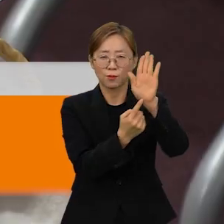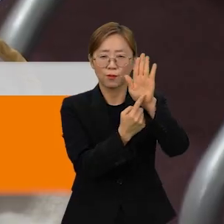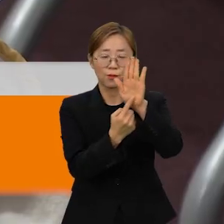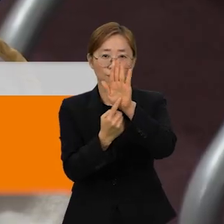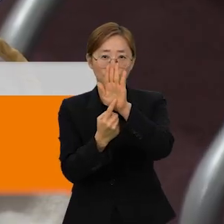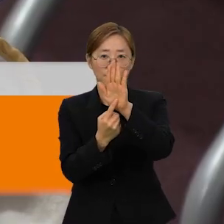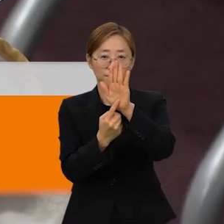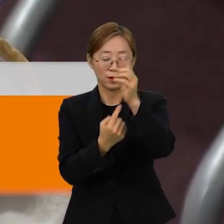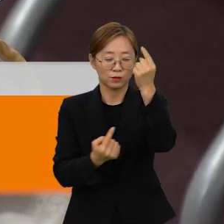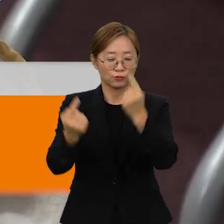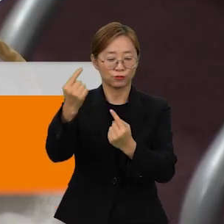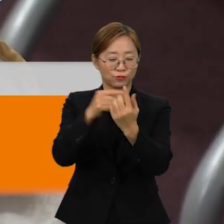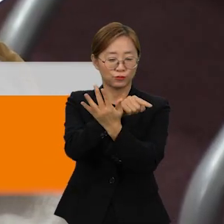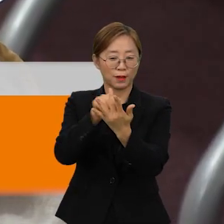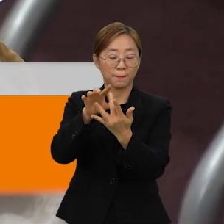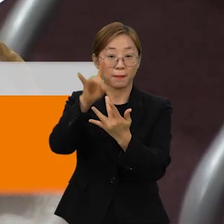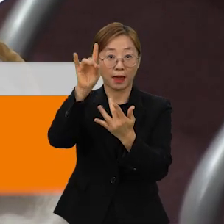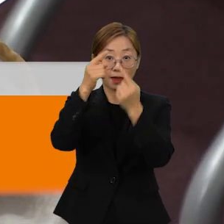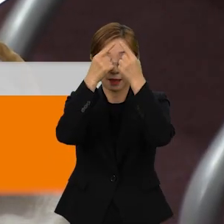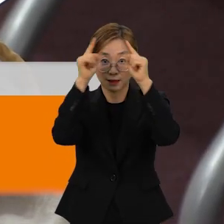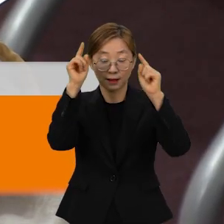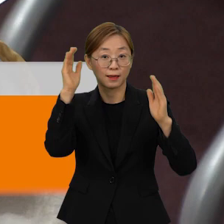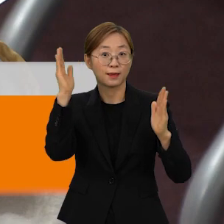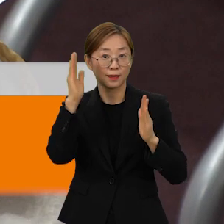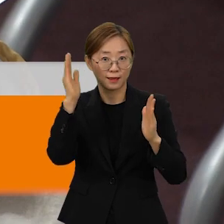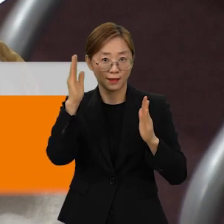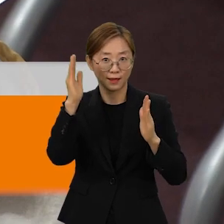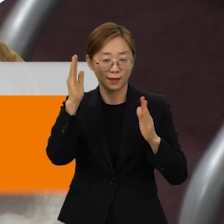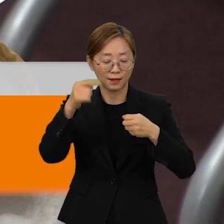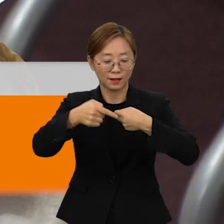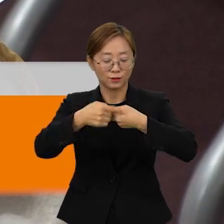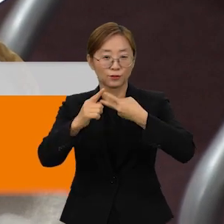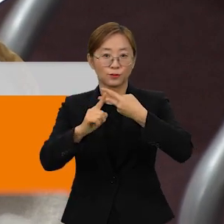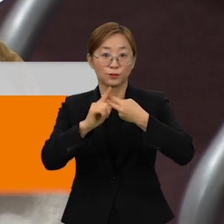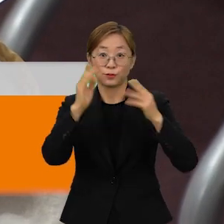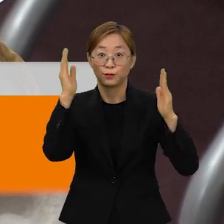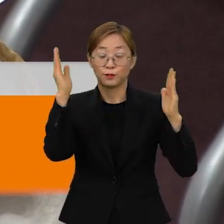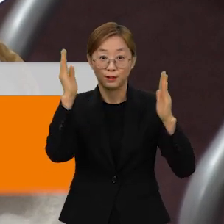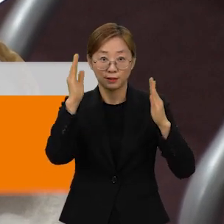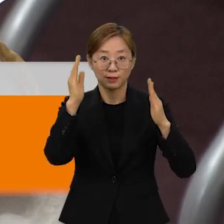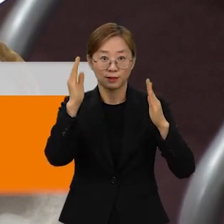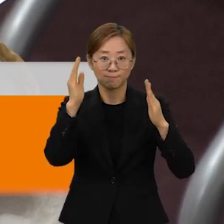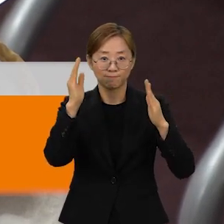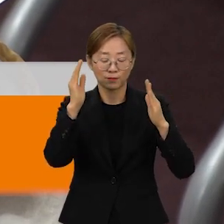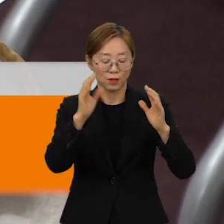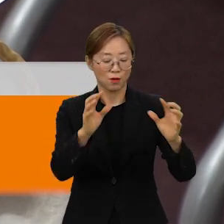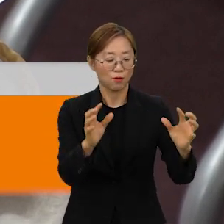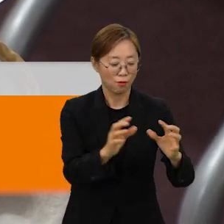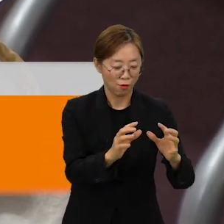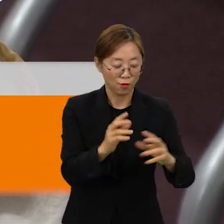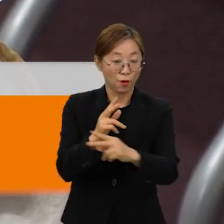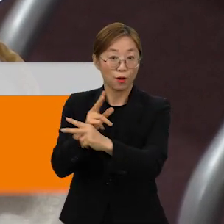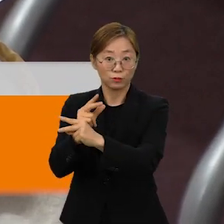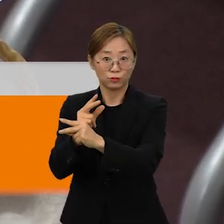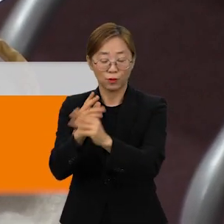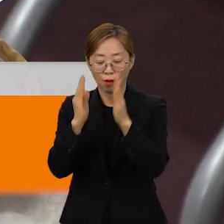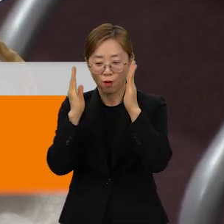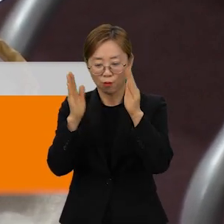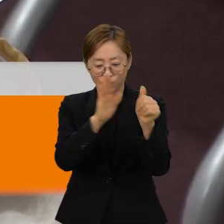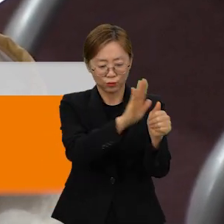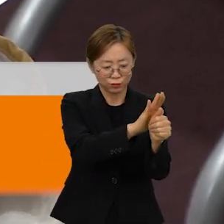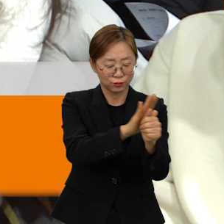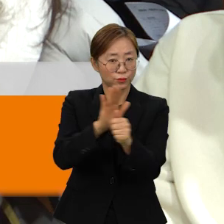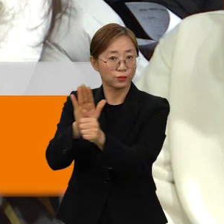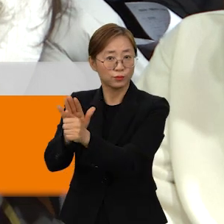모집했는데요. 이번에 선발된 대학생 학습지원단은 관내 초중학생을 대상으로 대면과 비대면 만남을